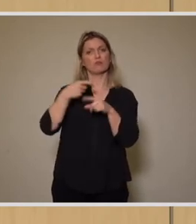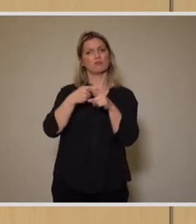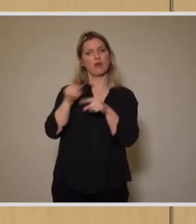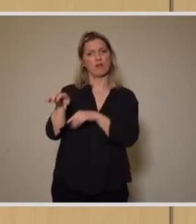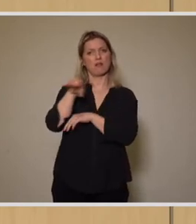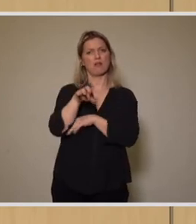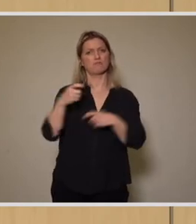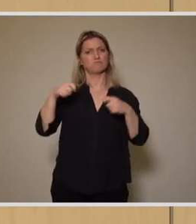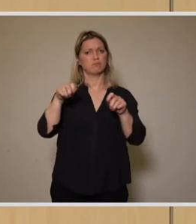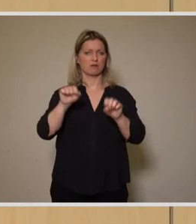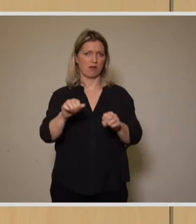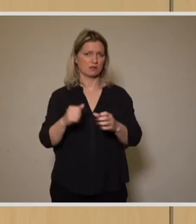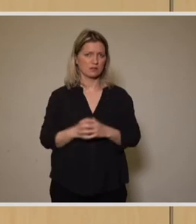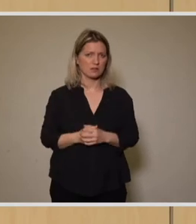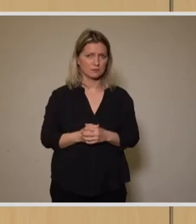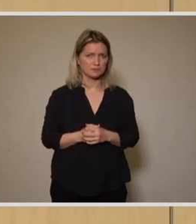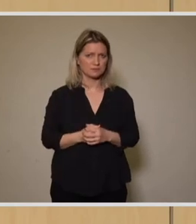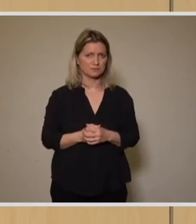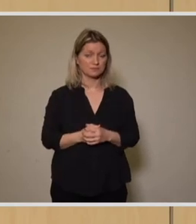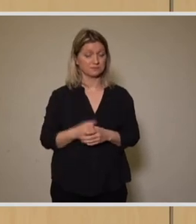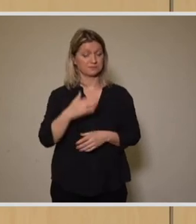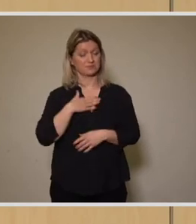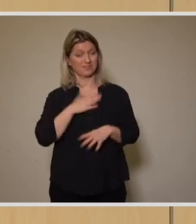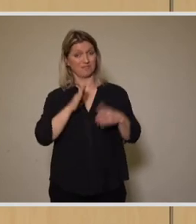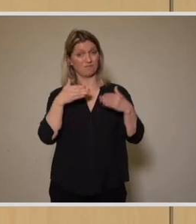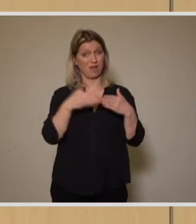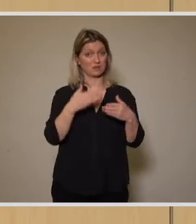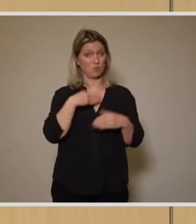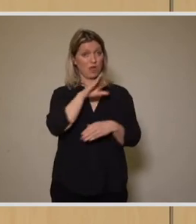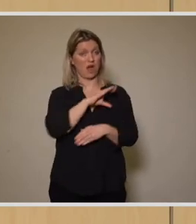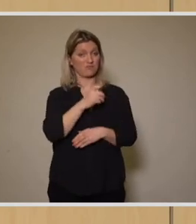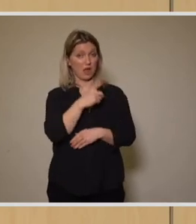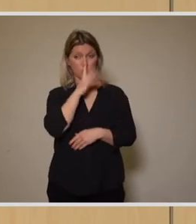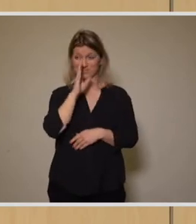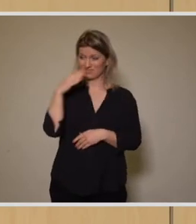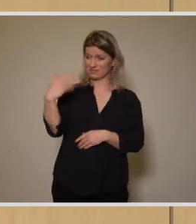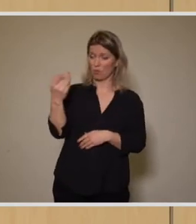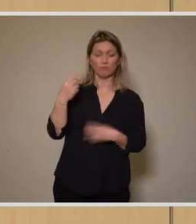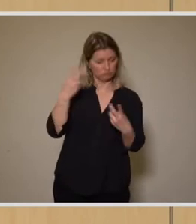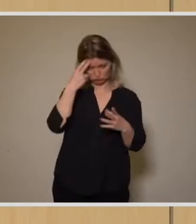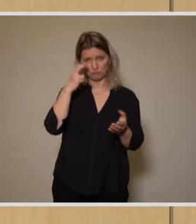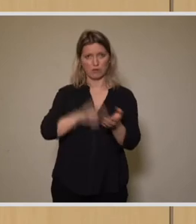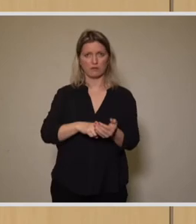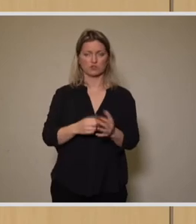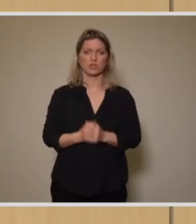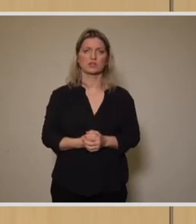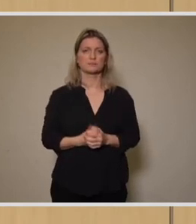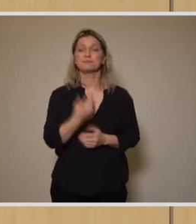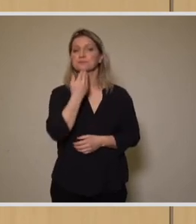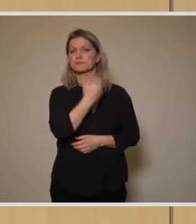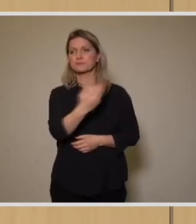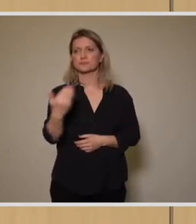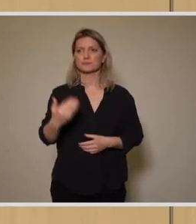wird. Meine Fraktion, die AfD, würde ein solches Ansinnen vorbehaltlos unterstützen. Ich danke Ihnen.